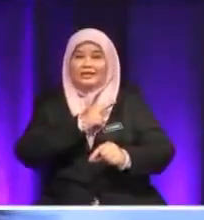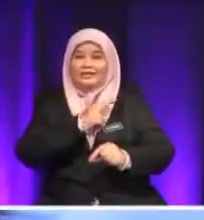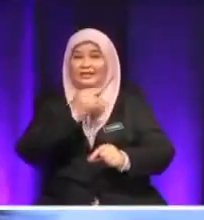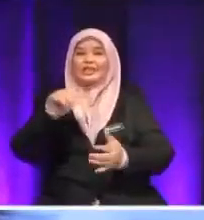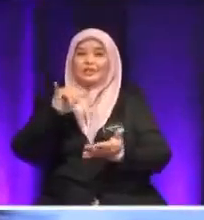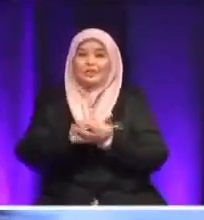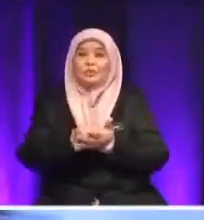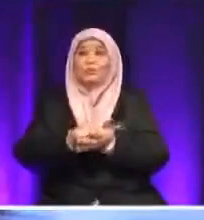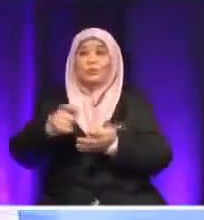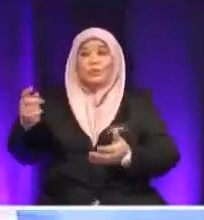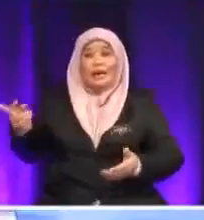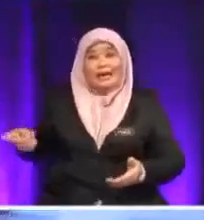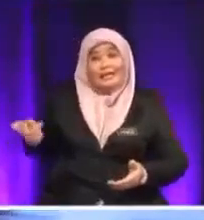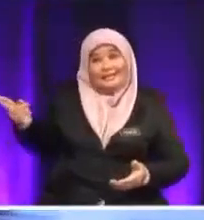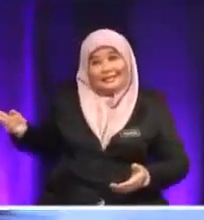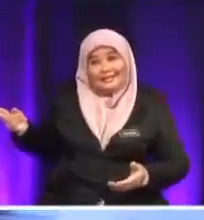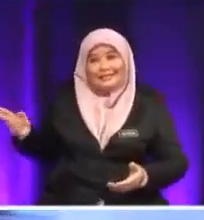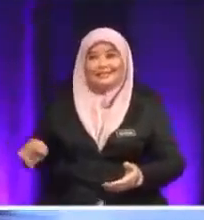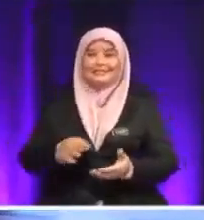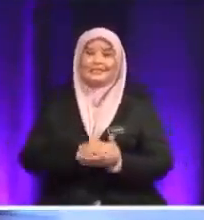Iaitu harta.